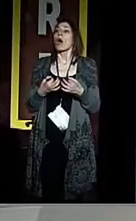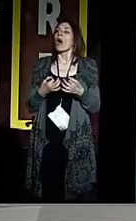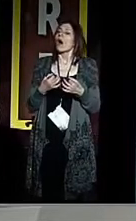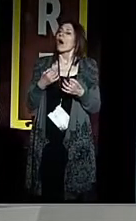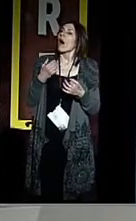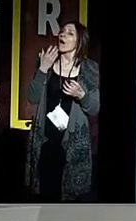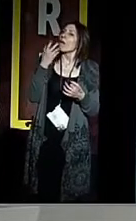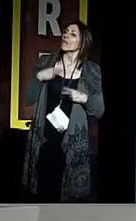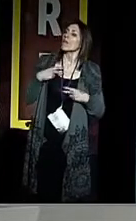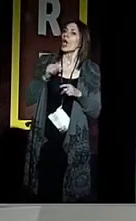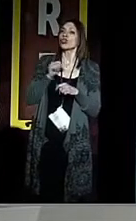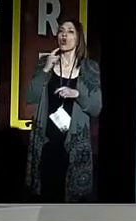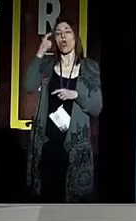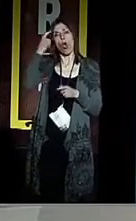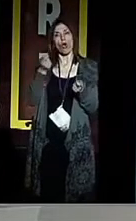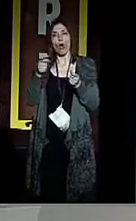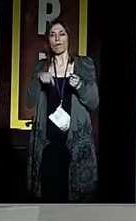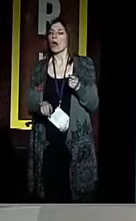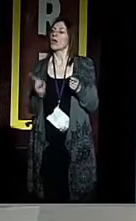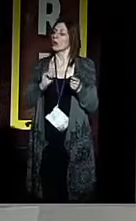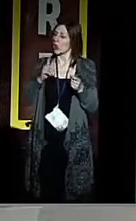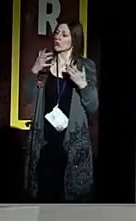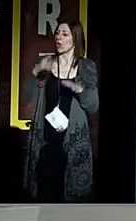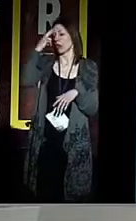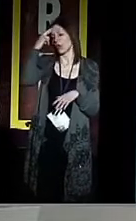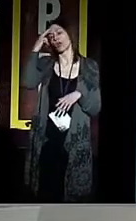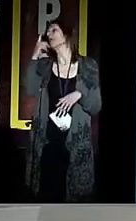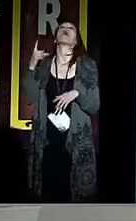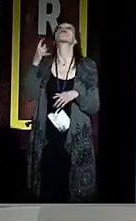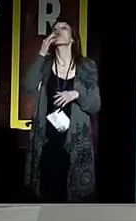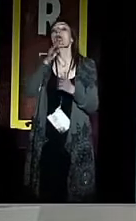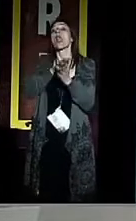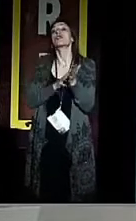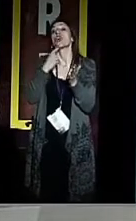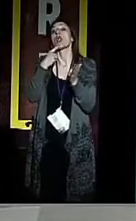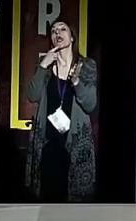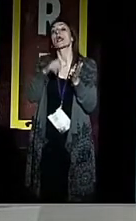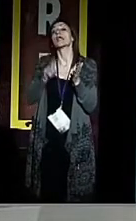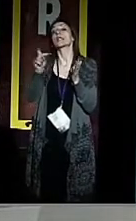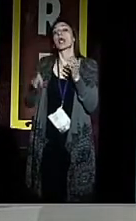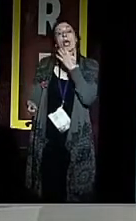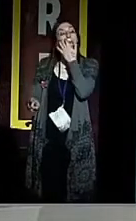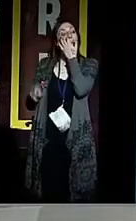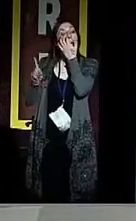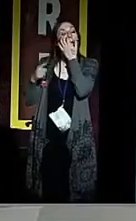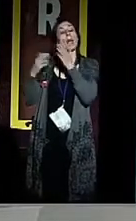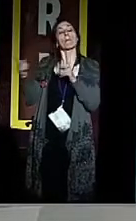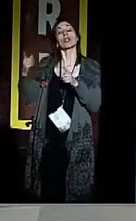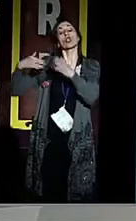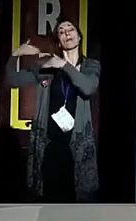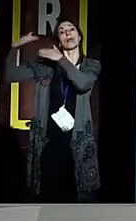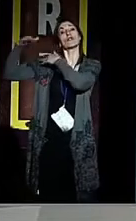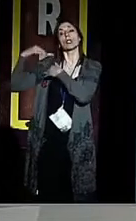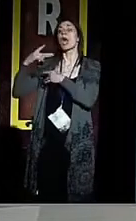lo ha ricordato anche Nicola Zingaretti nella sua relazione. Ricordiamoci che anche in periodi precedenti, quando siamo stati